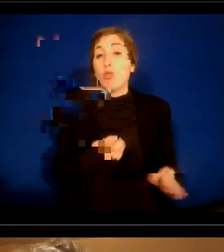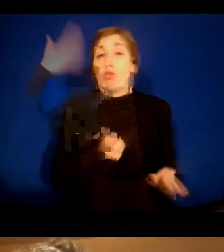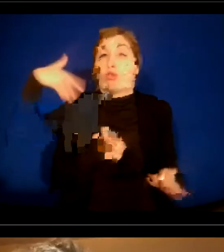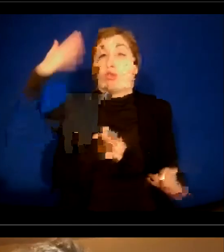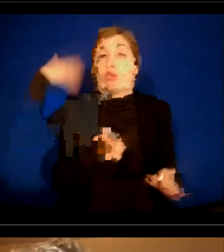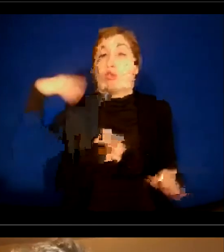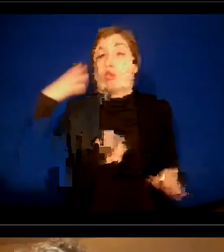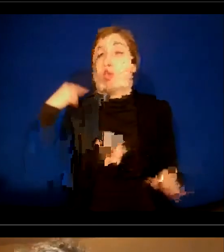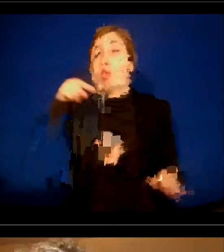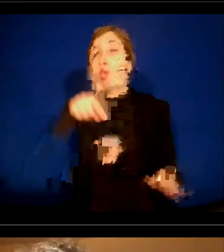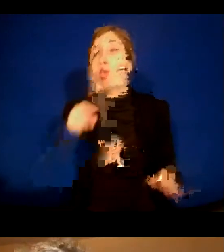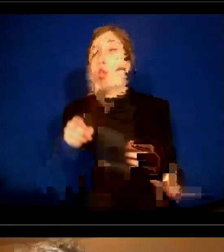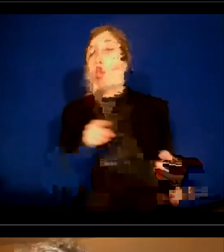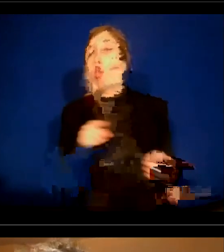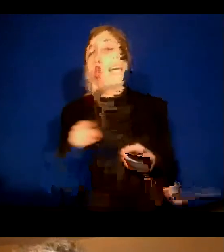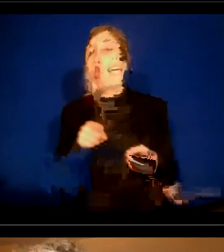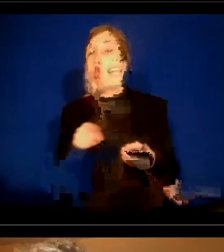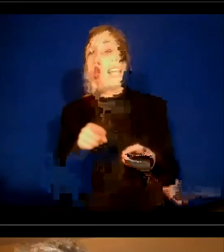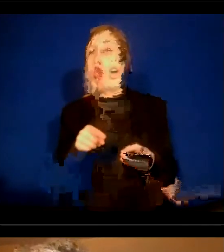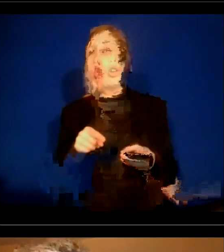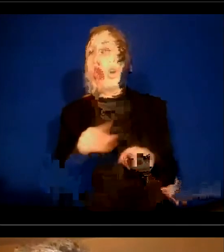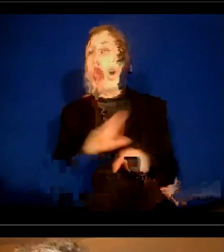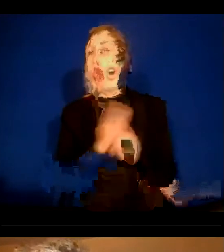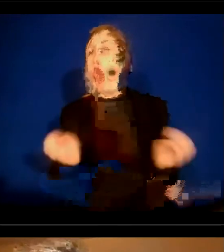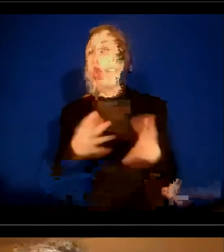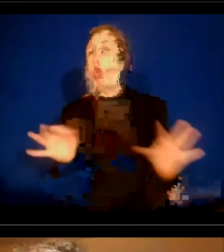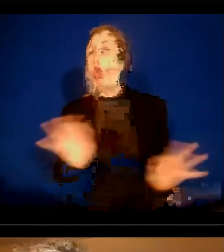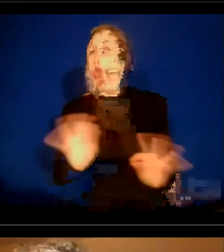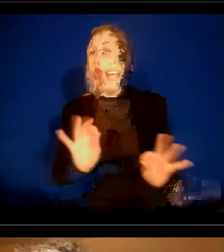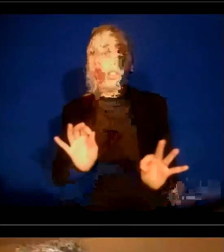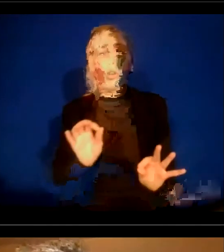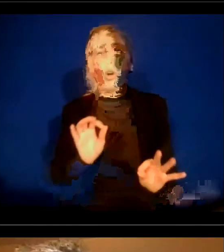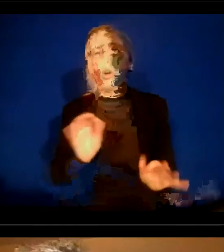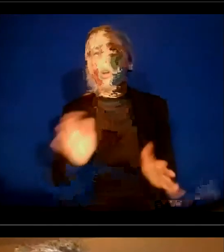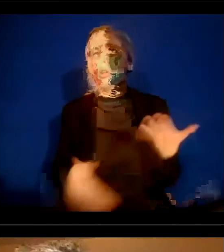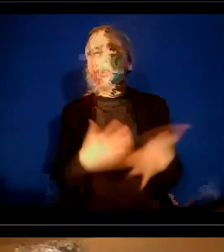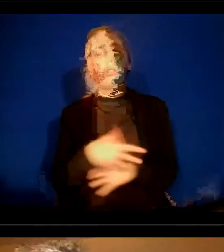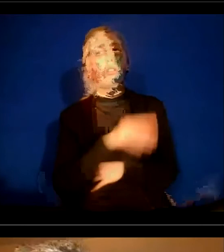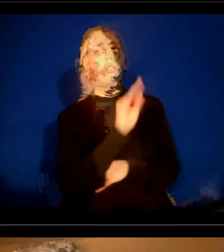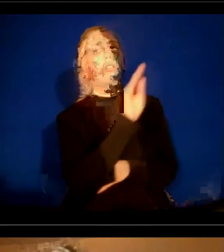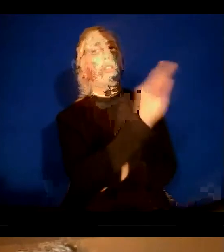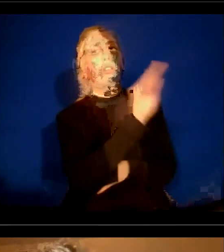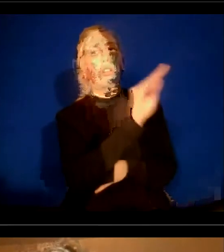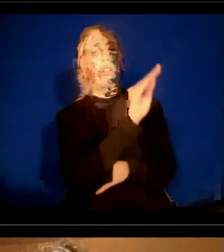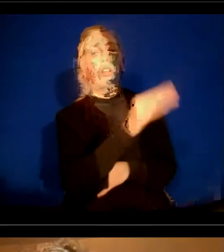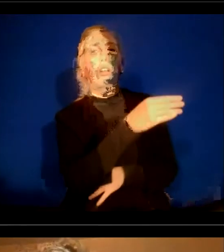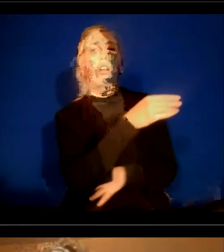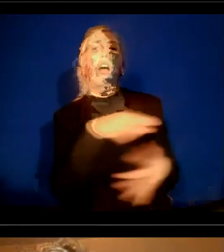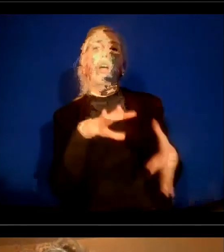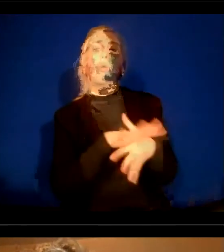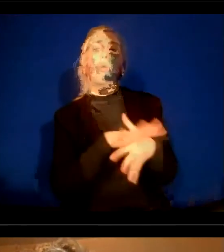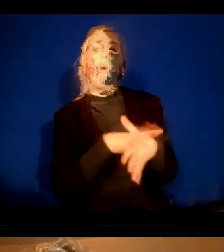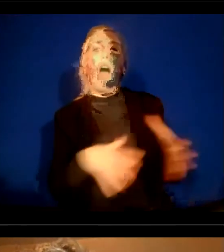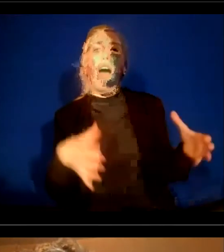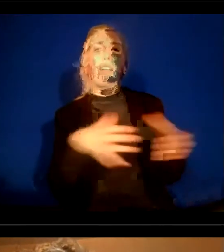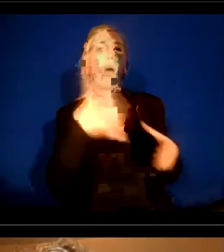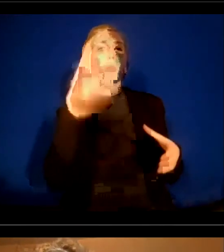È scappata dal Donbass. Una cosa sempre per quanto riguarda la risposta.